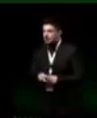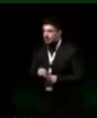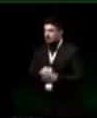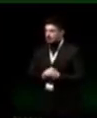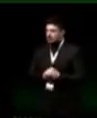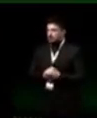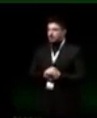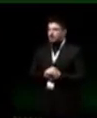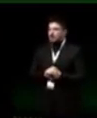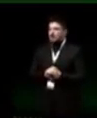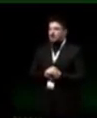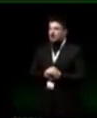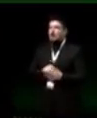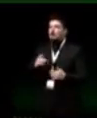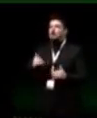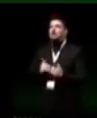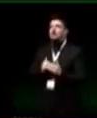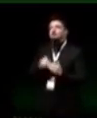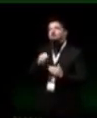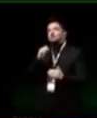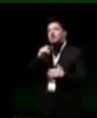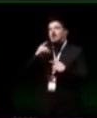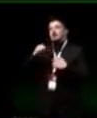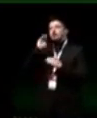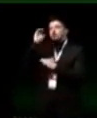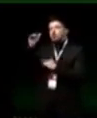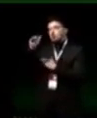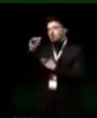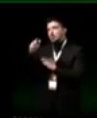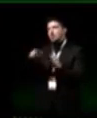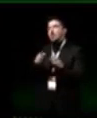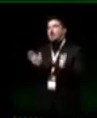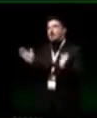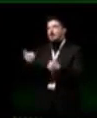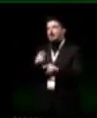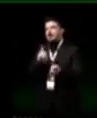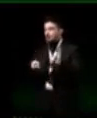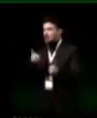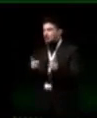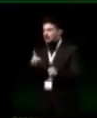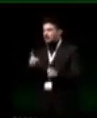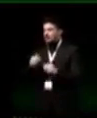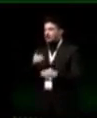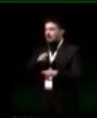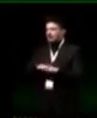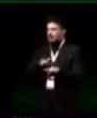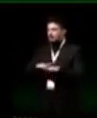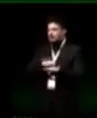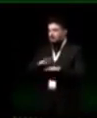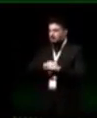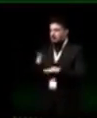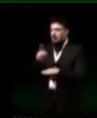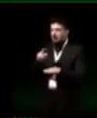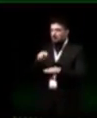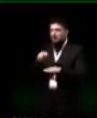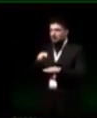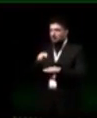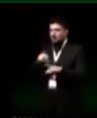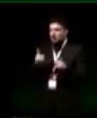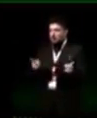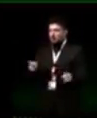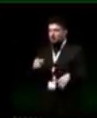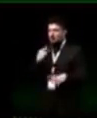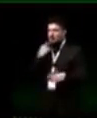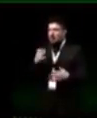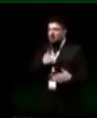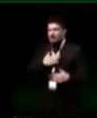metodo dei prossimi anni della classe politica, non soltanto nel nostro paese, ma partendo dal nostro paese. A chi appartiene il